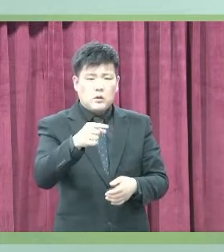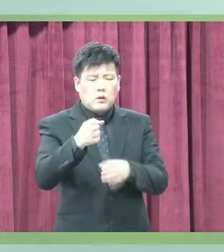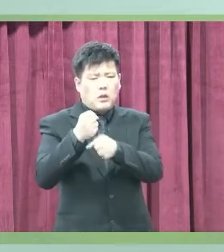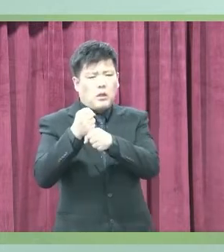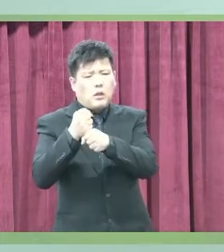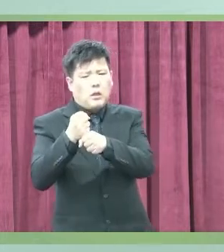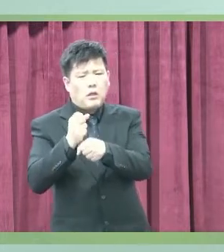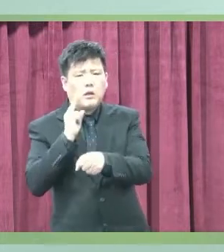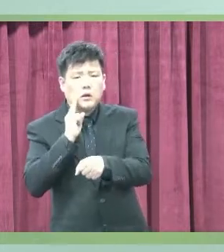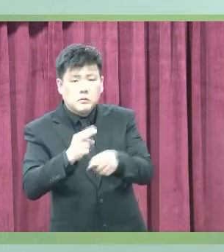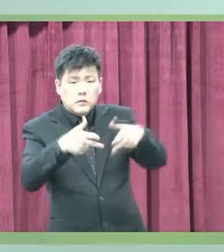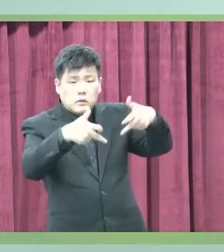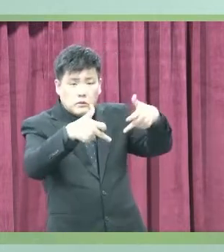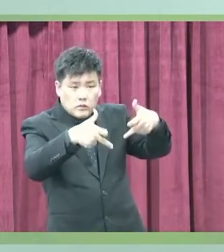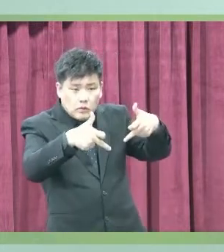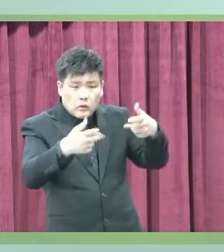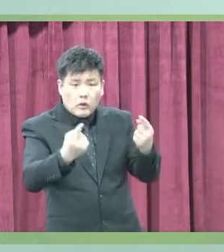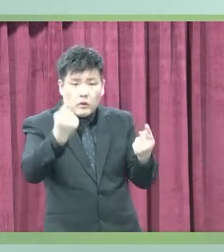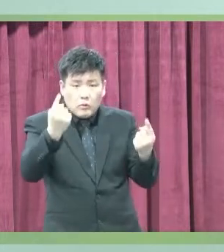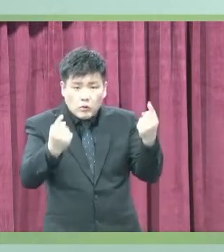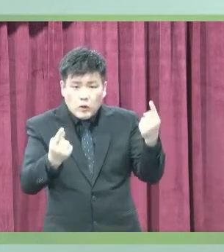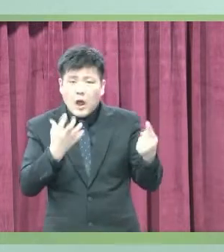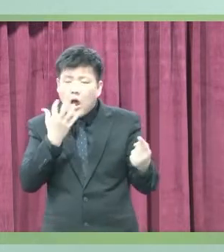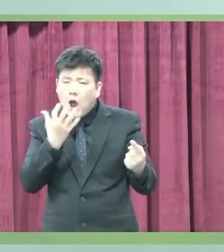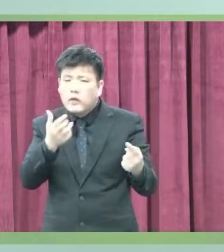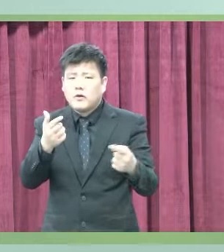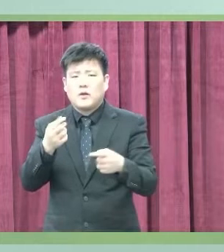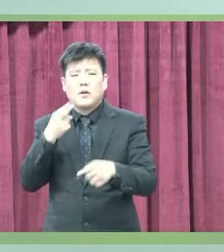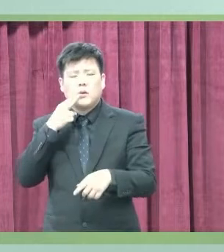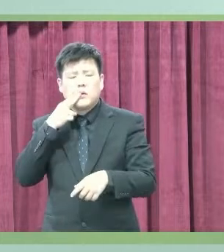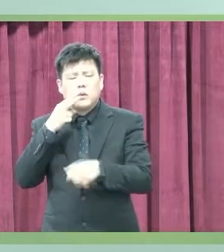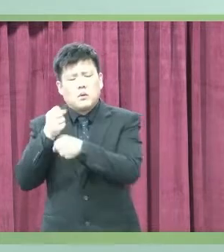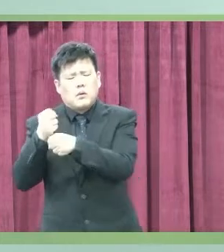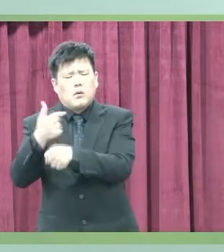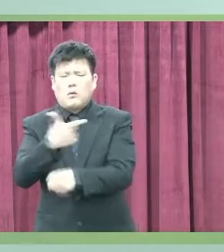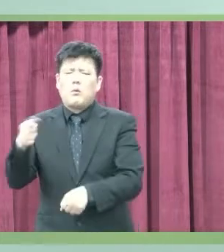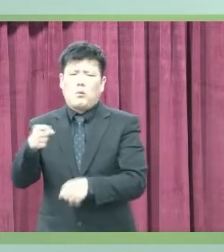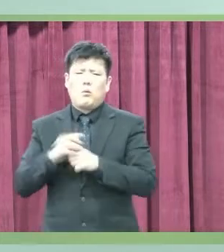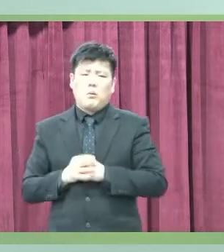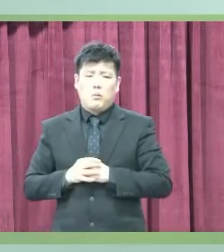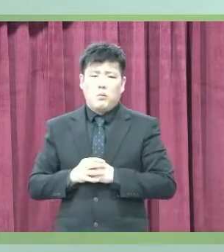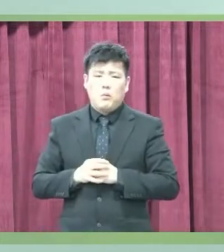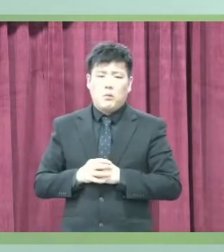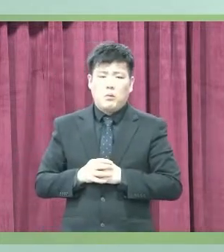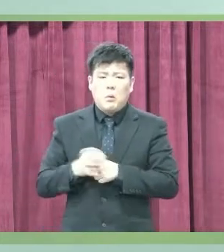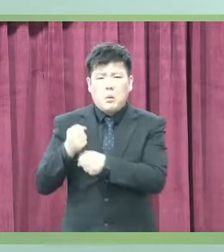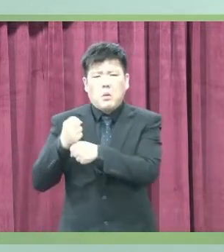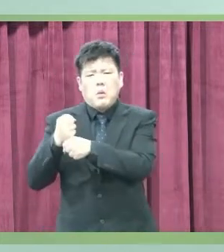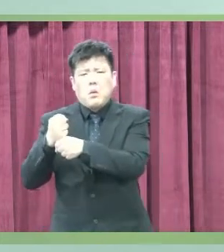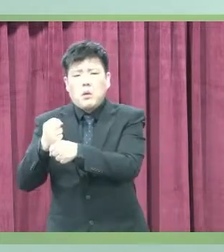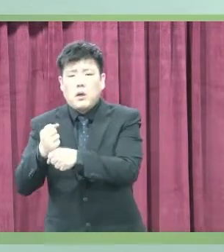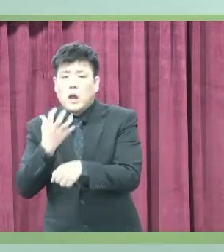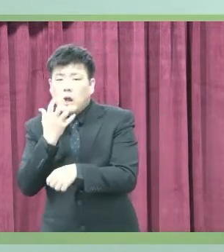그 장애인이 비장애인보다 모든 연령대에서 더 높은 비율을 차지하고 있습니다. 특히 높은 의존도에서